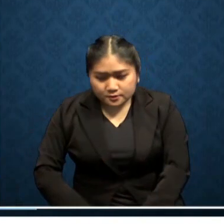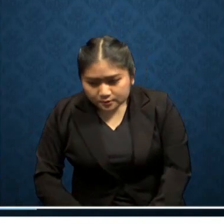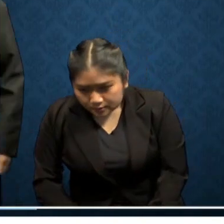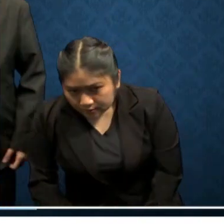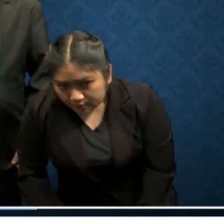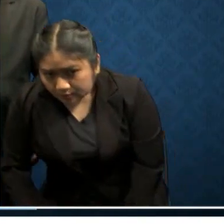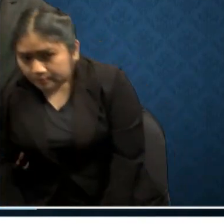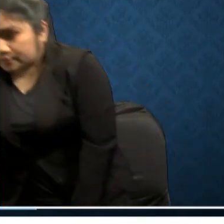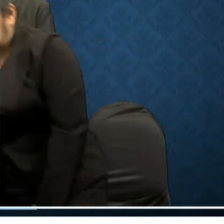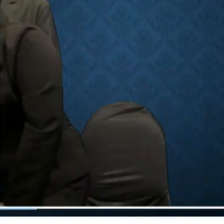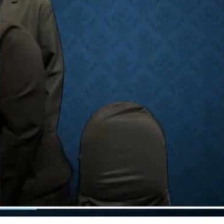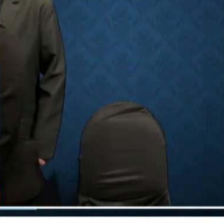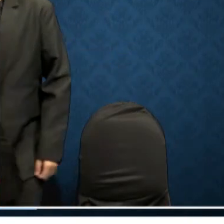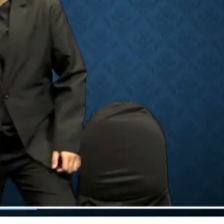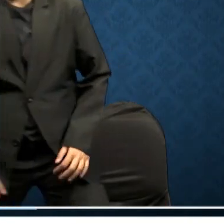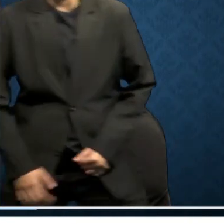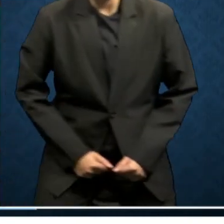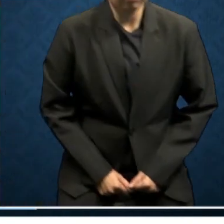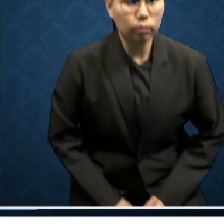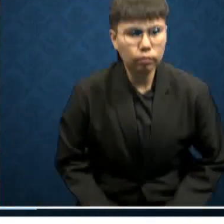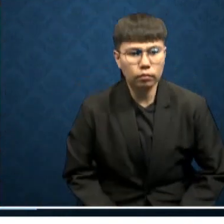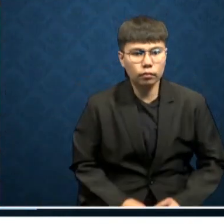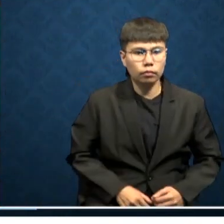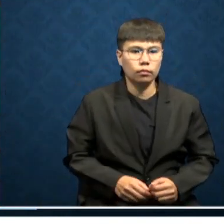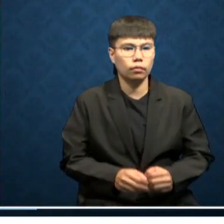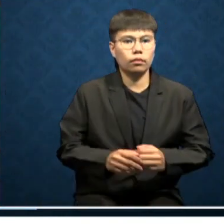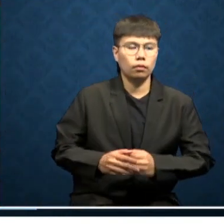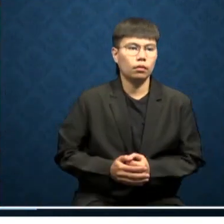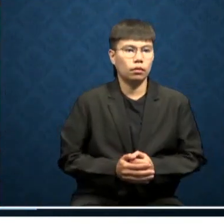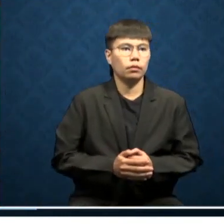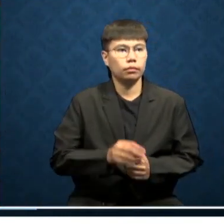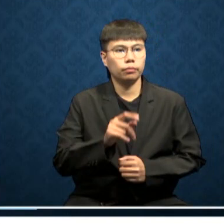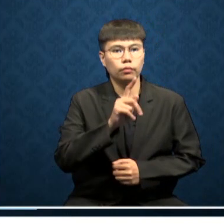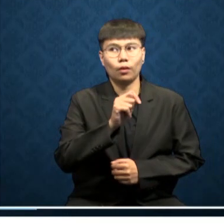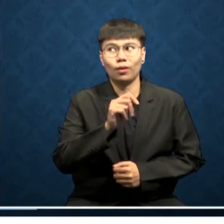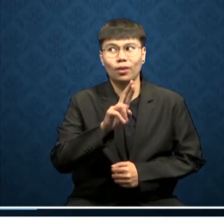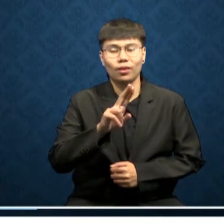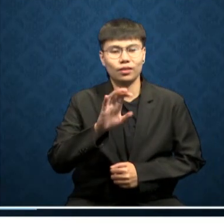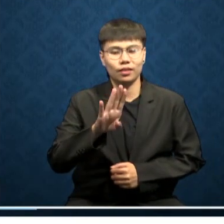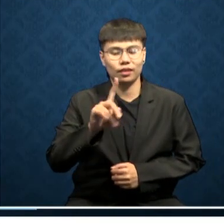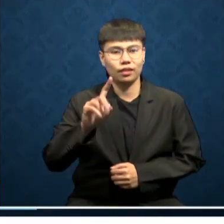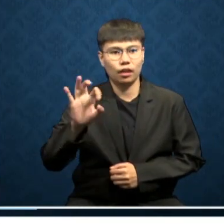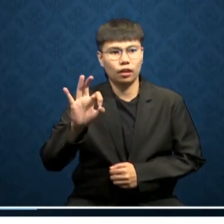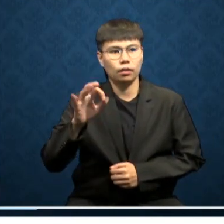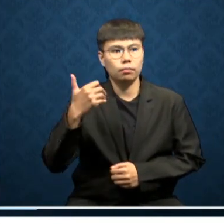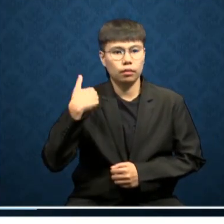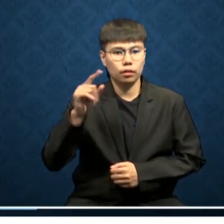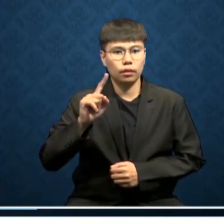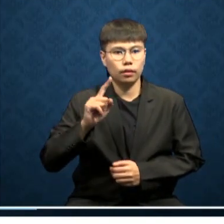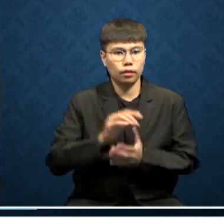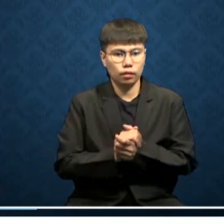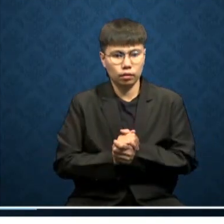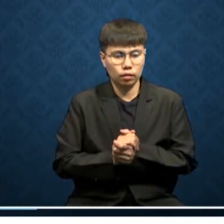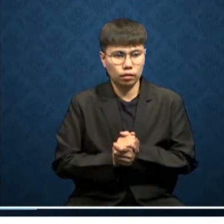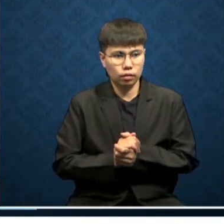เอ่อคำสั่งตำรวจเอ่อตร 419/56เนี่ยนะครับนะออกในสมัยท่านพล